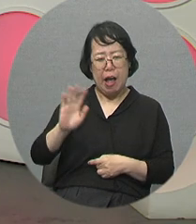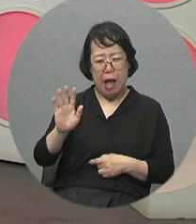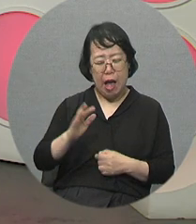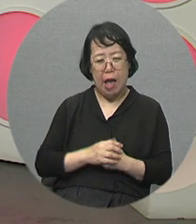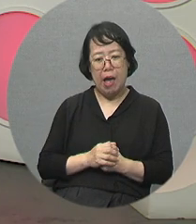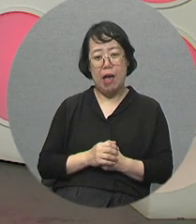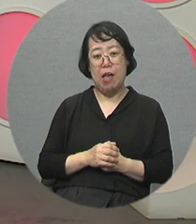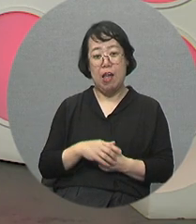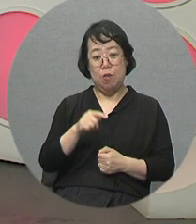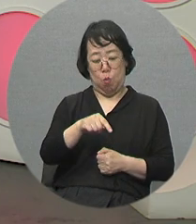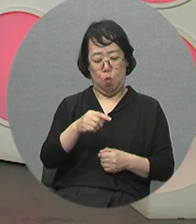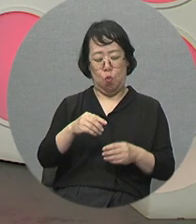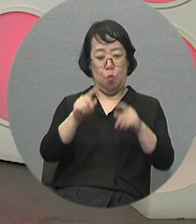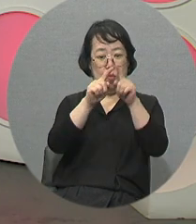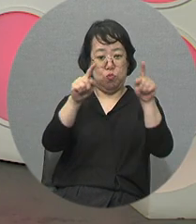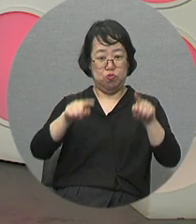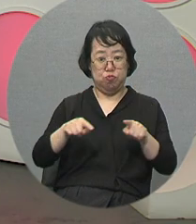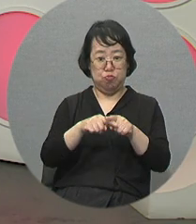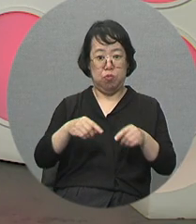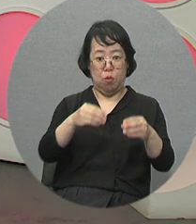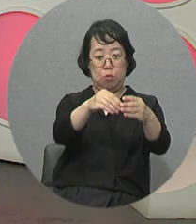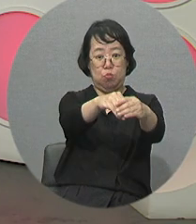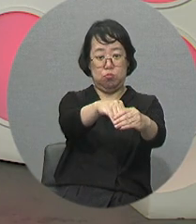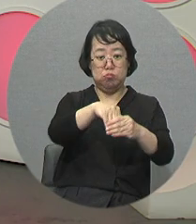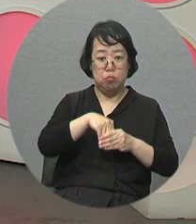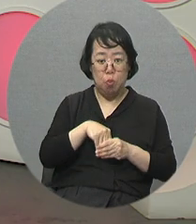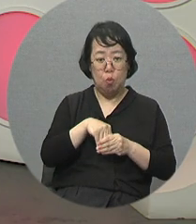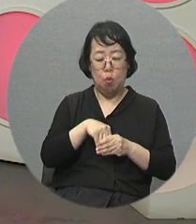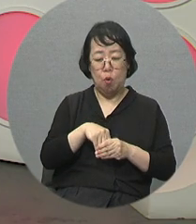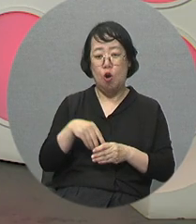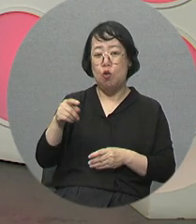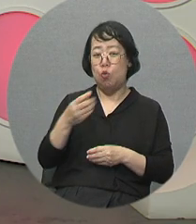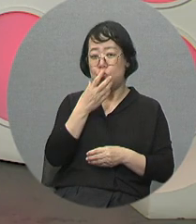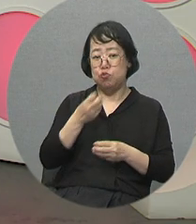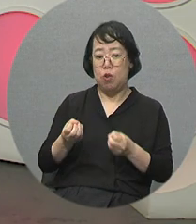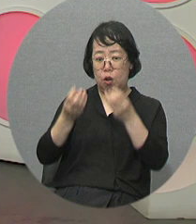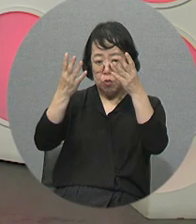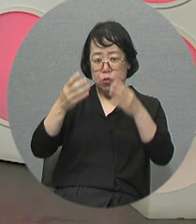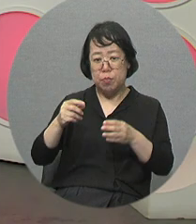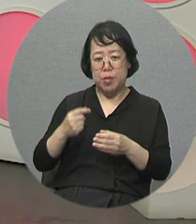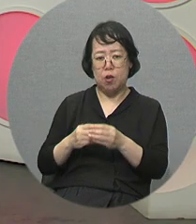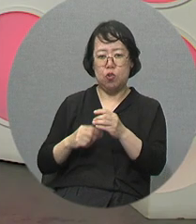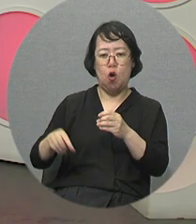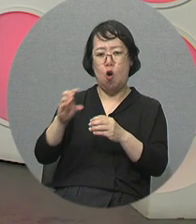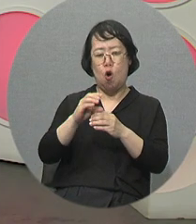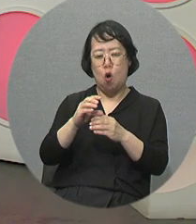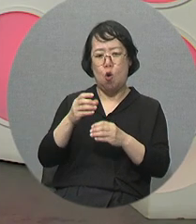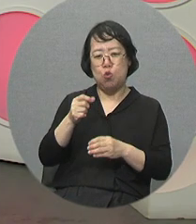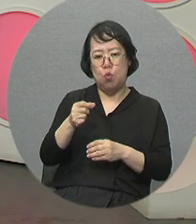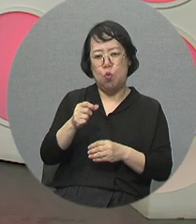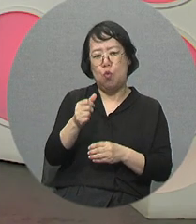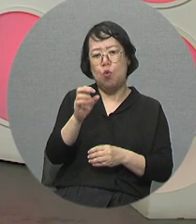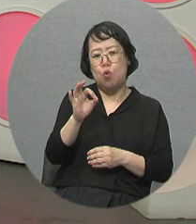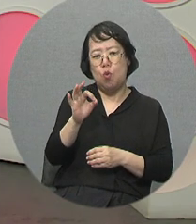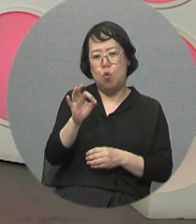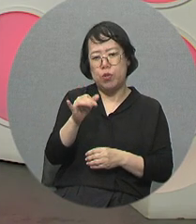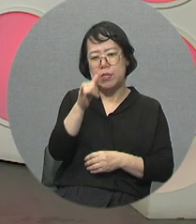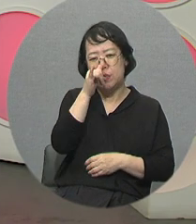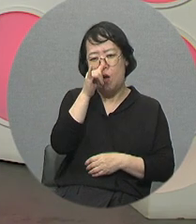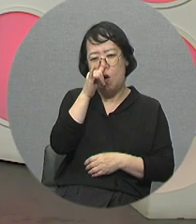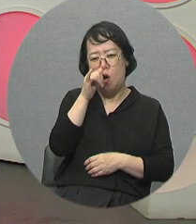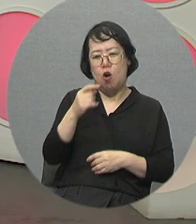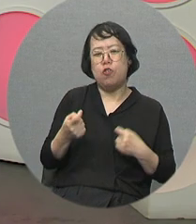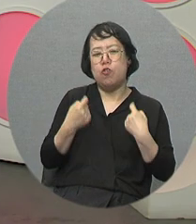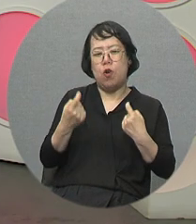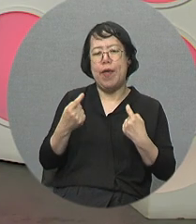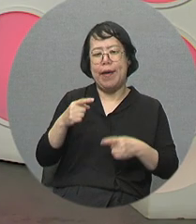이거 받아. 네가 준 축의금에 내가 좀더 넣었어. 여행이라도 다녀와. 너 아직 젊어.